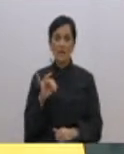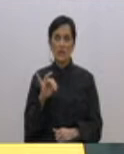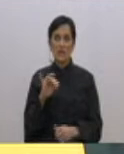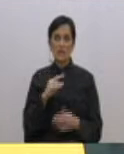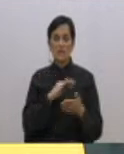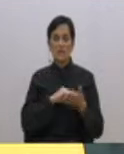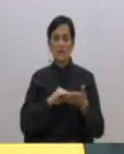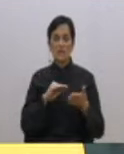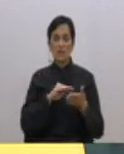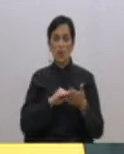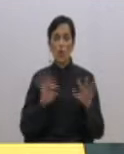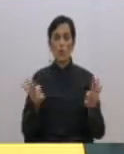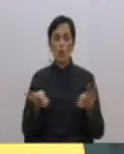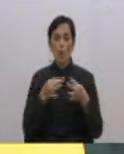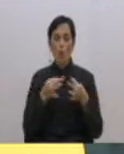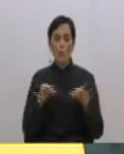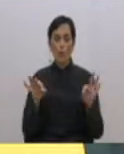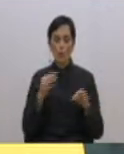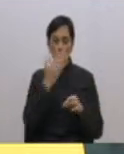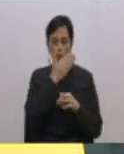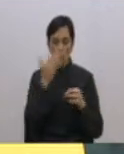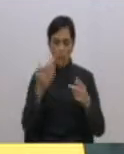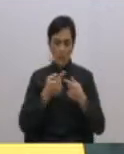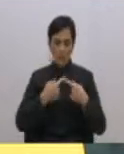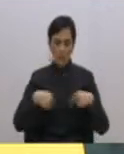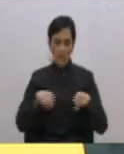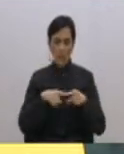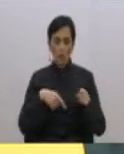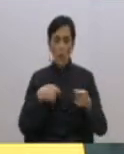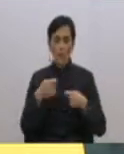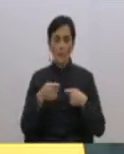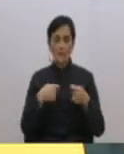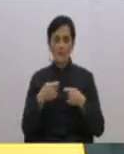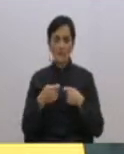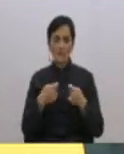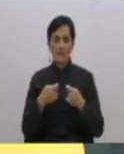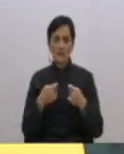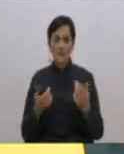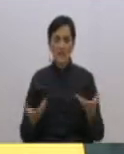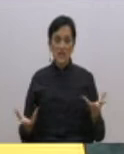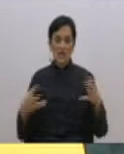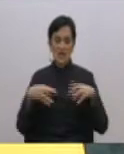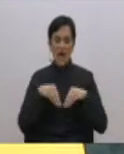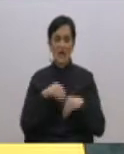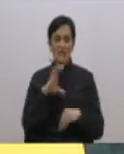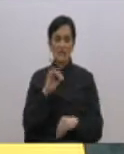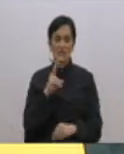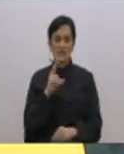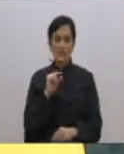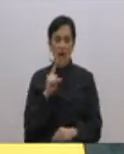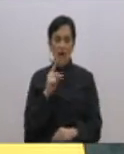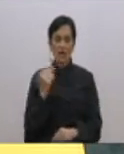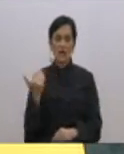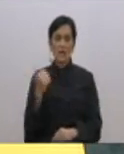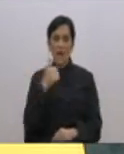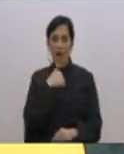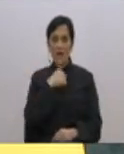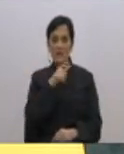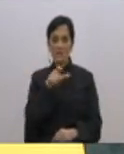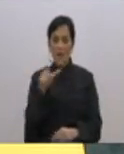ავტორებისა და კომპოზიტორების საზოგადოებების საერთაშორისო ბიზნეს გაერთიანება სიზაკის მხრიდან წარმოდგენილი